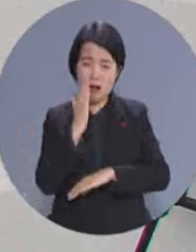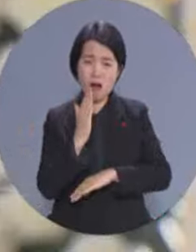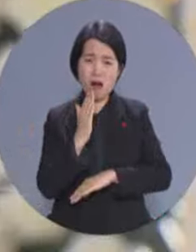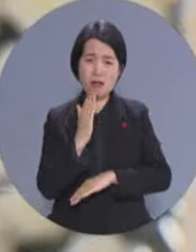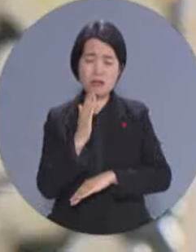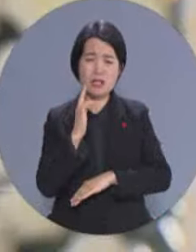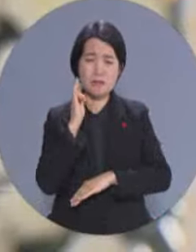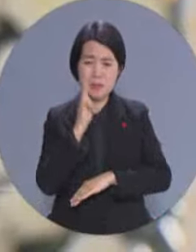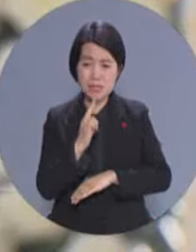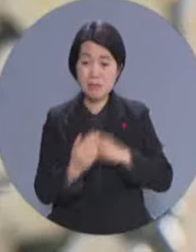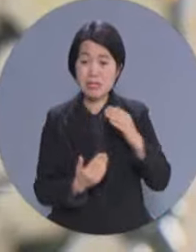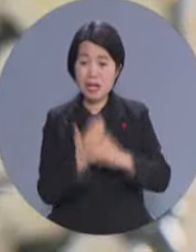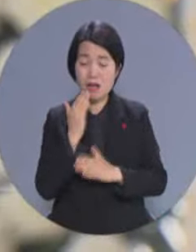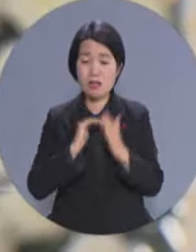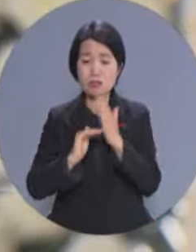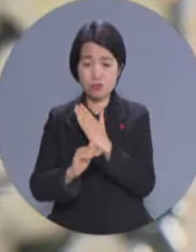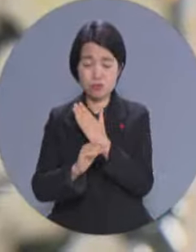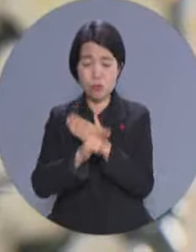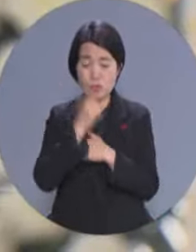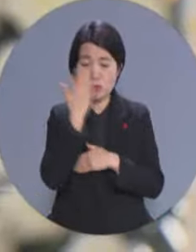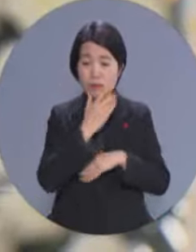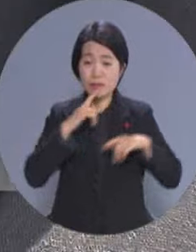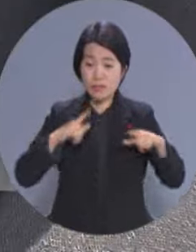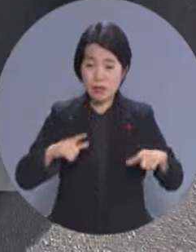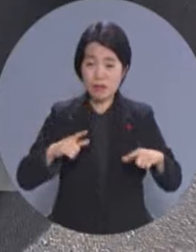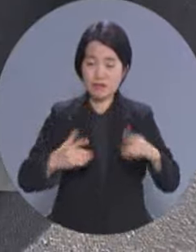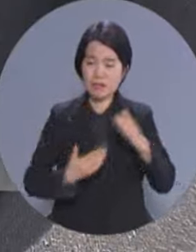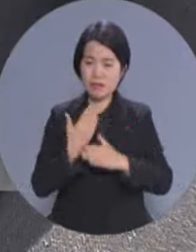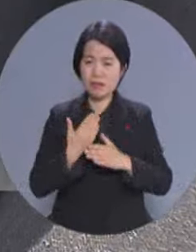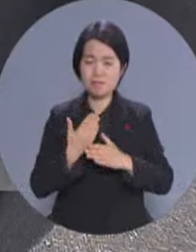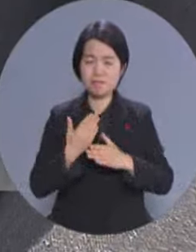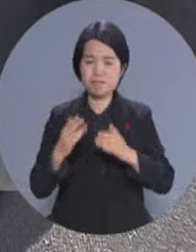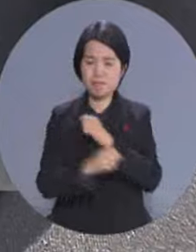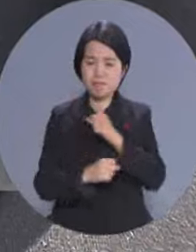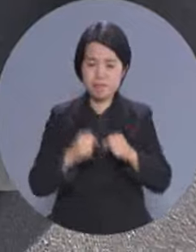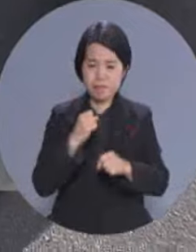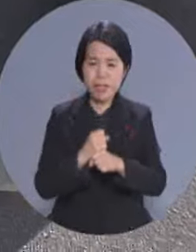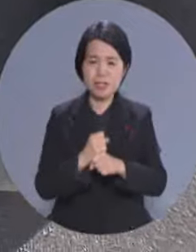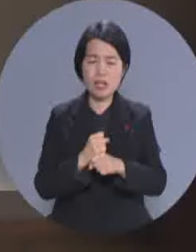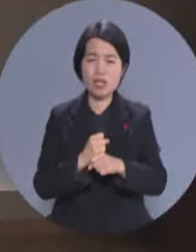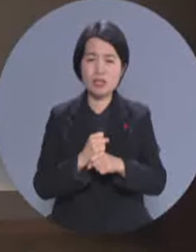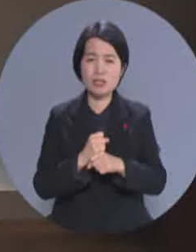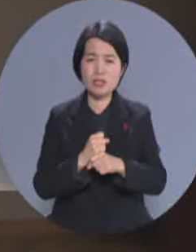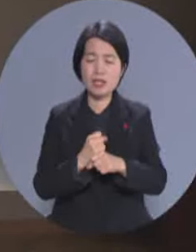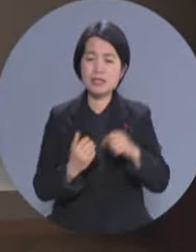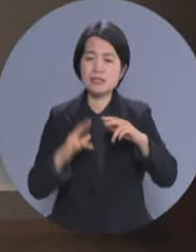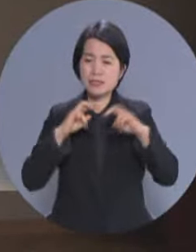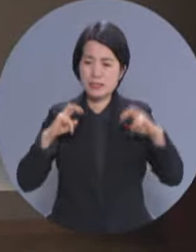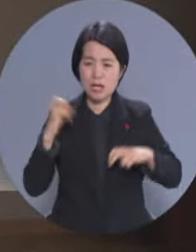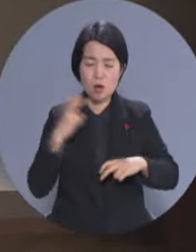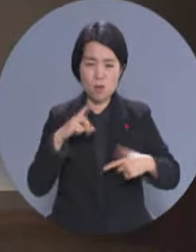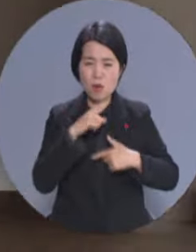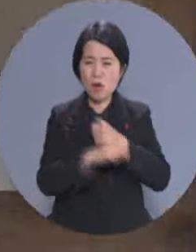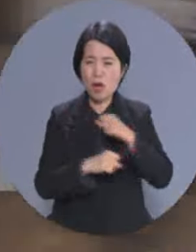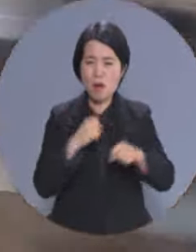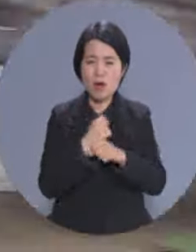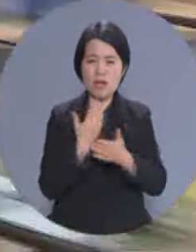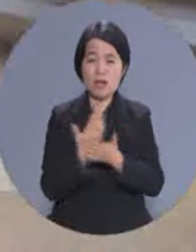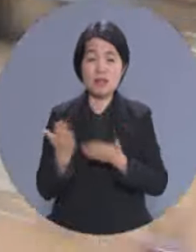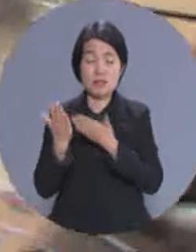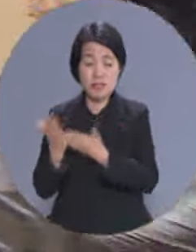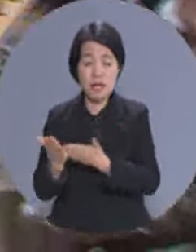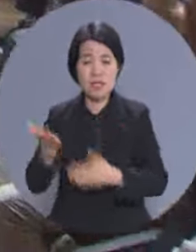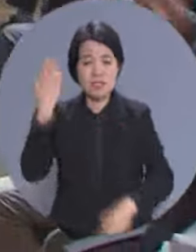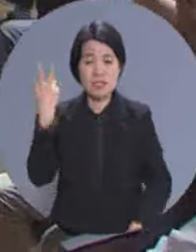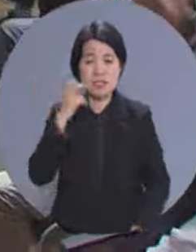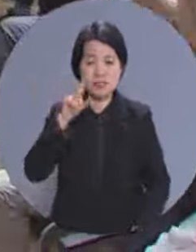속에서 지역사회는 여순 사건 진상규명과 함께 피해자 명예회복을 요구해왔고 지난 2021년 7월